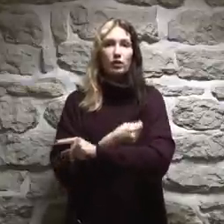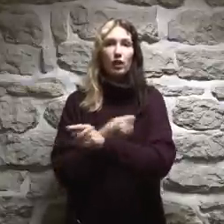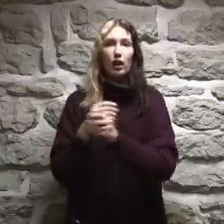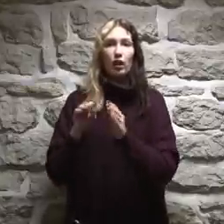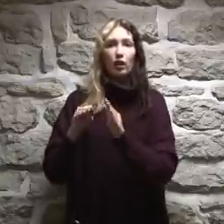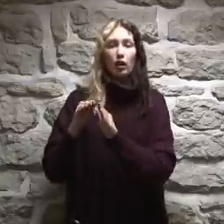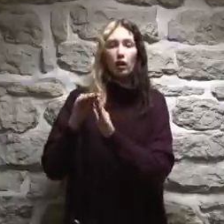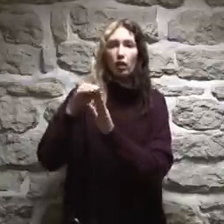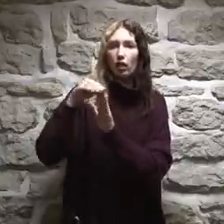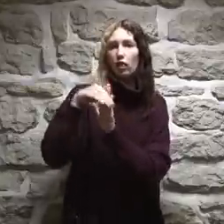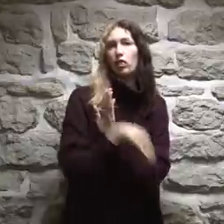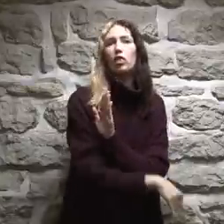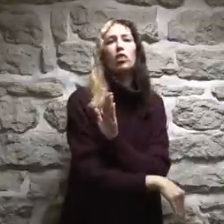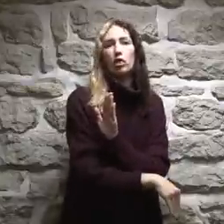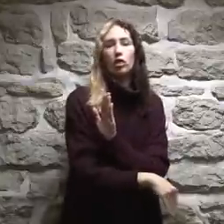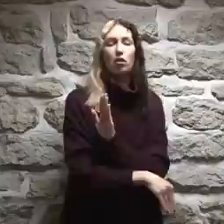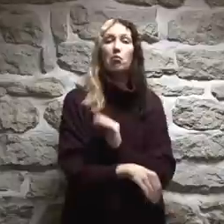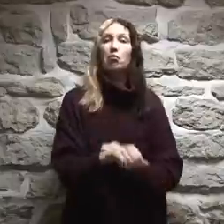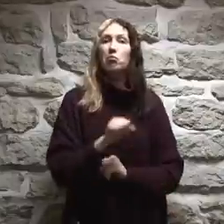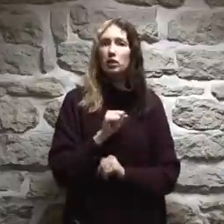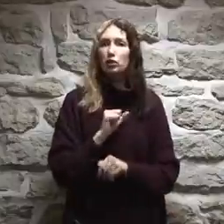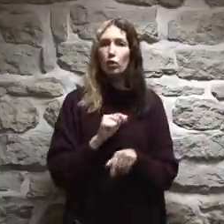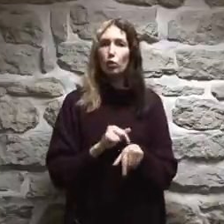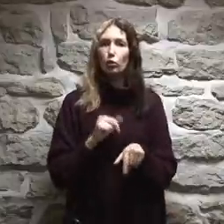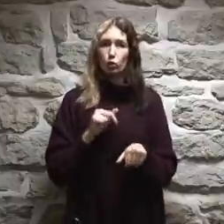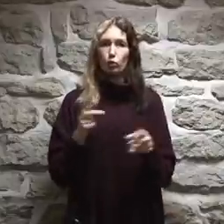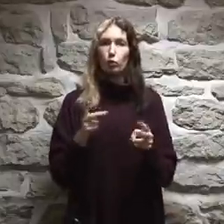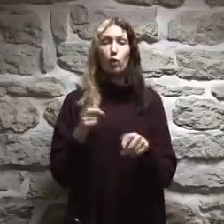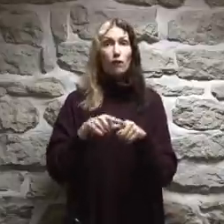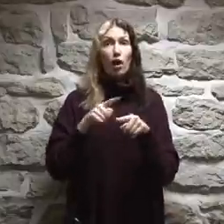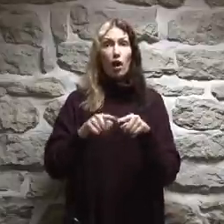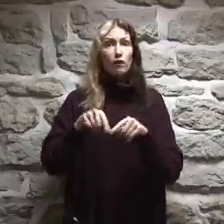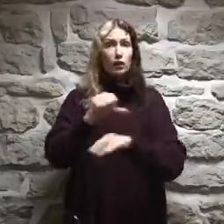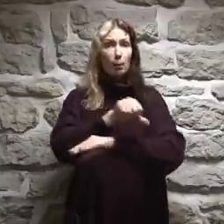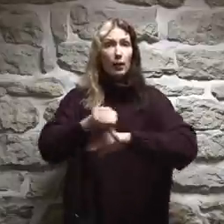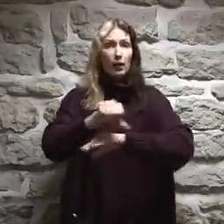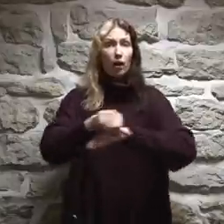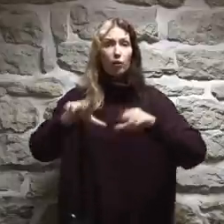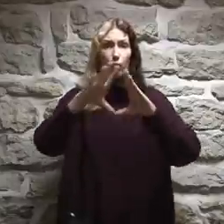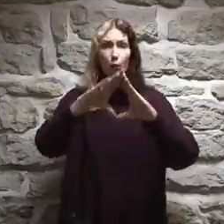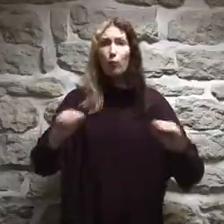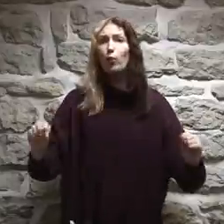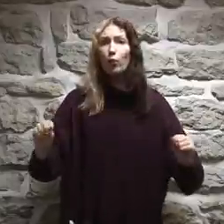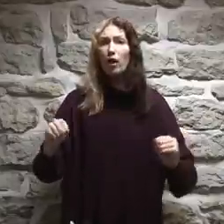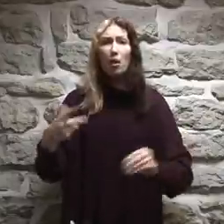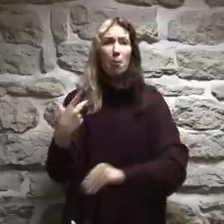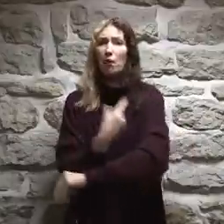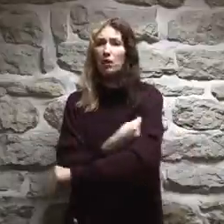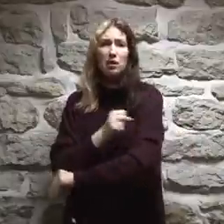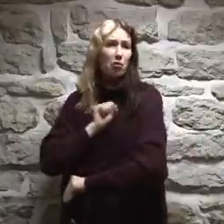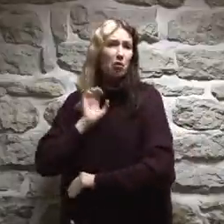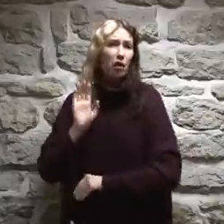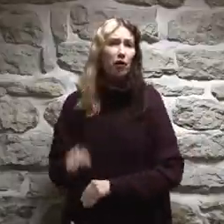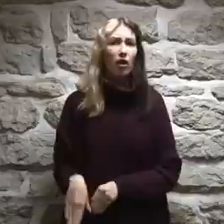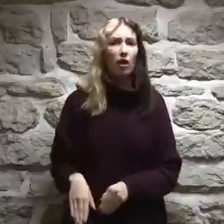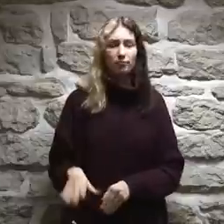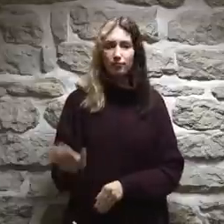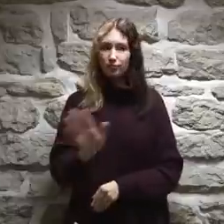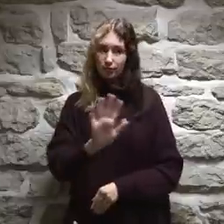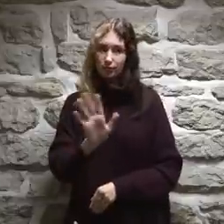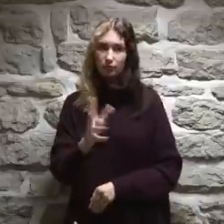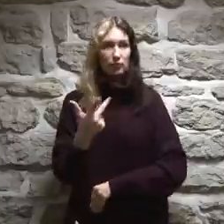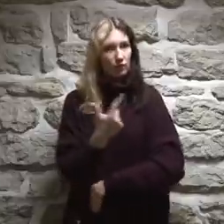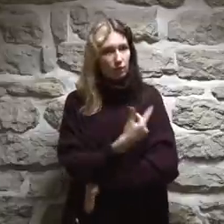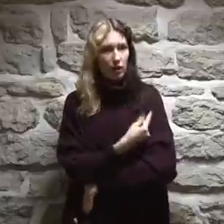totaalselt alla, sest et jääb mulje just, kui kohe kõik piirangud kaavad ja vaktsineerida ei olegi vaja.